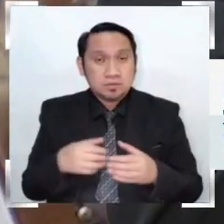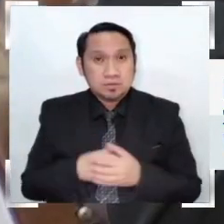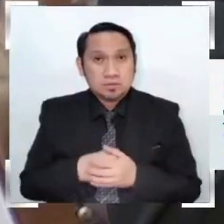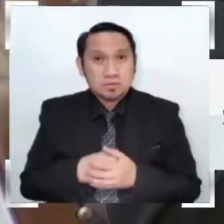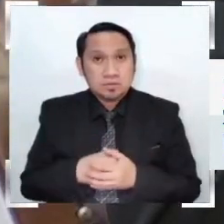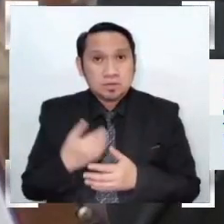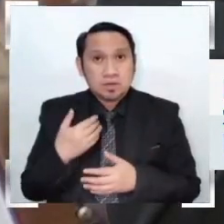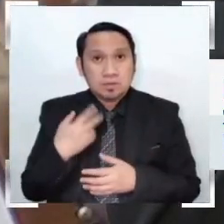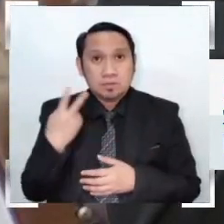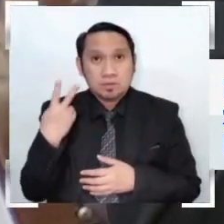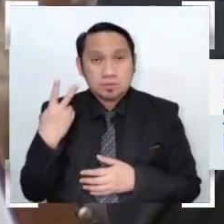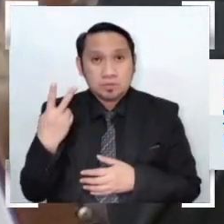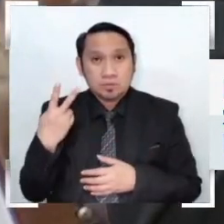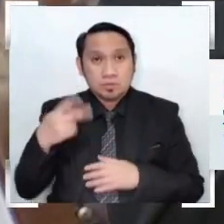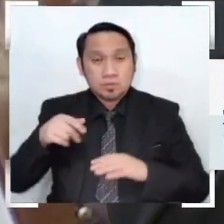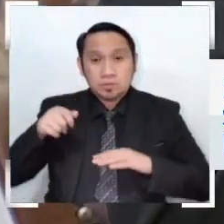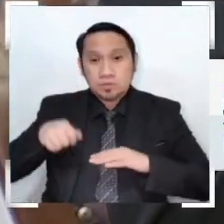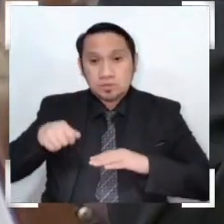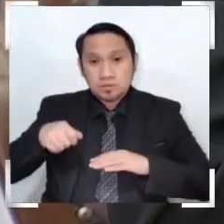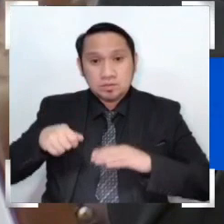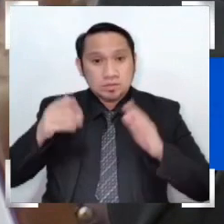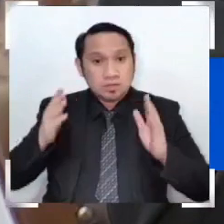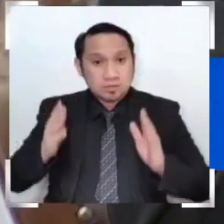about Percy Lapid. But